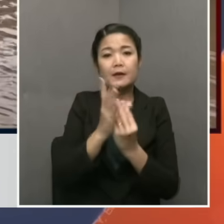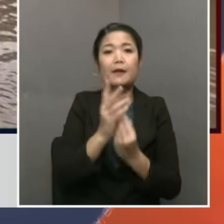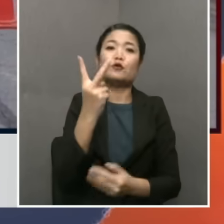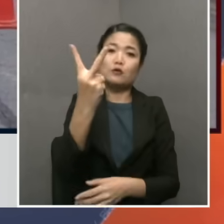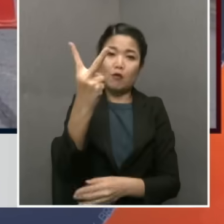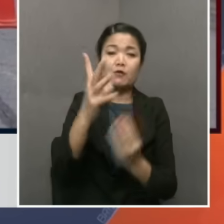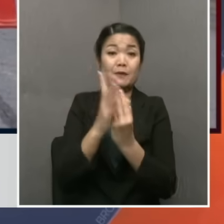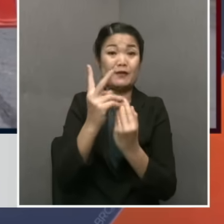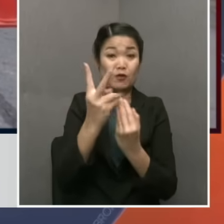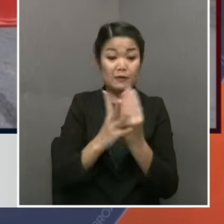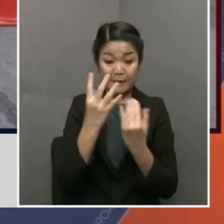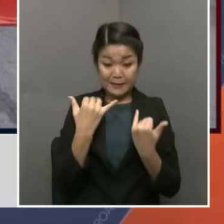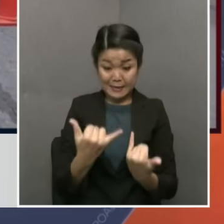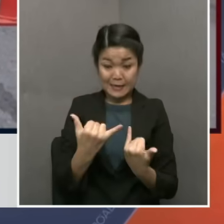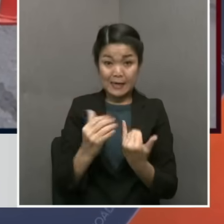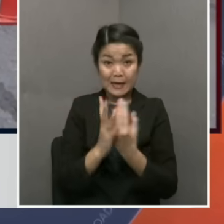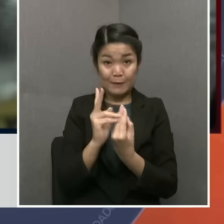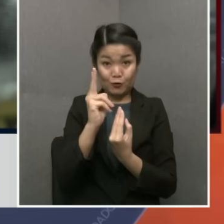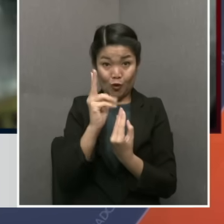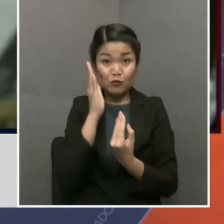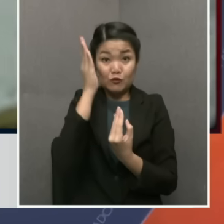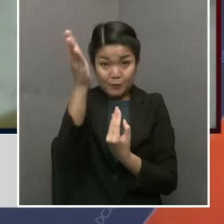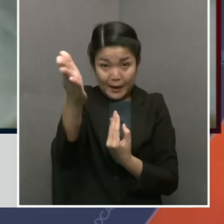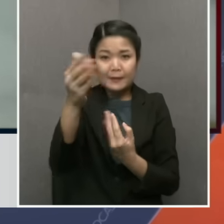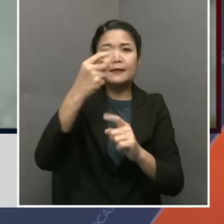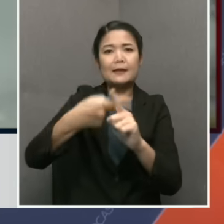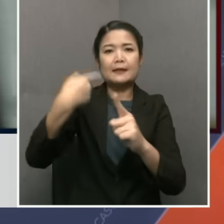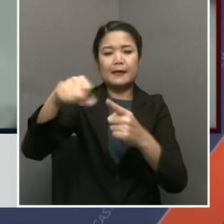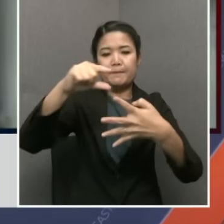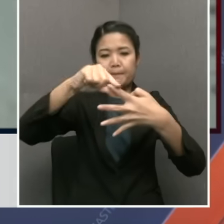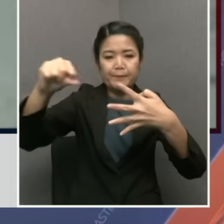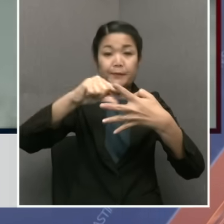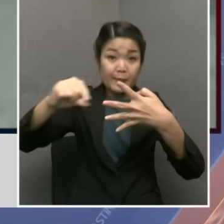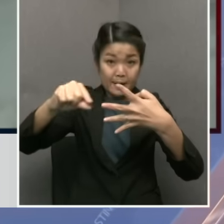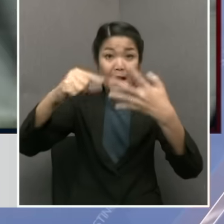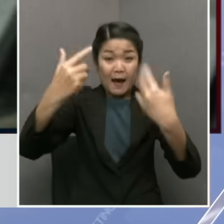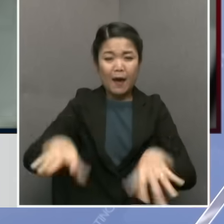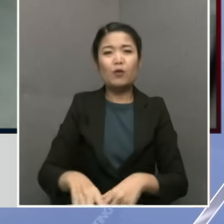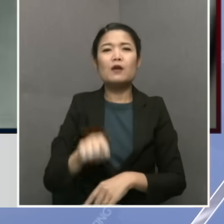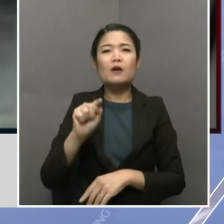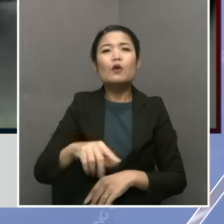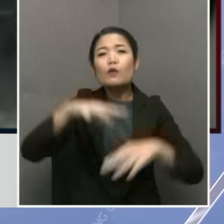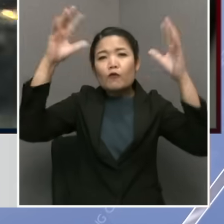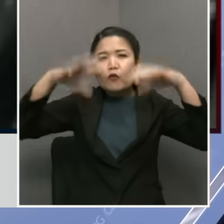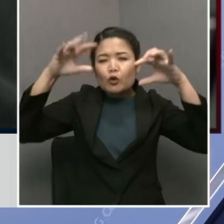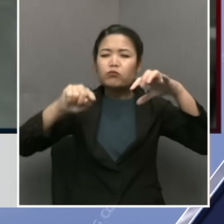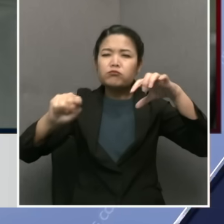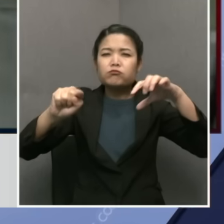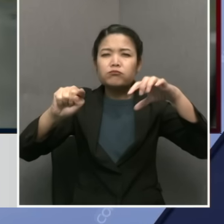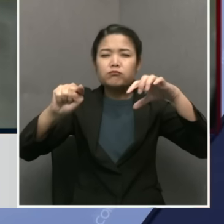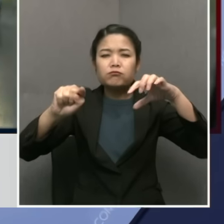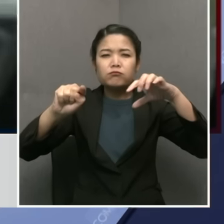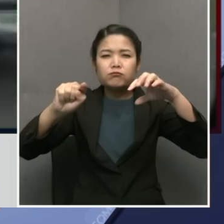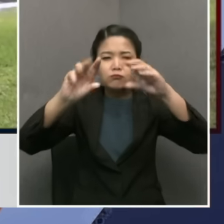นะสัปดาห์นี้แล้วก็อีก 2สัปดาห์ของเดือนตุลาคมเท่านั้นครับหลังจากนั้นนี่บริเวณที่ฝนตกนี่ก็จะลื่นลงไป